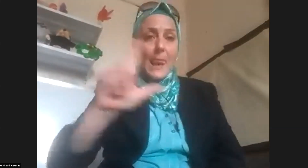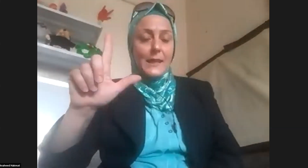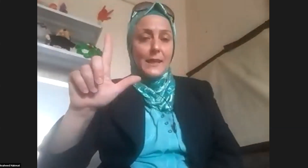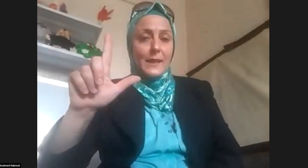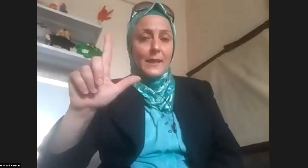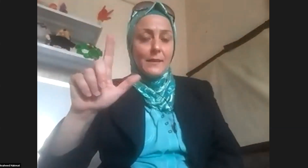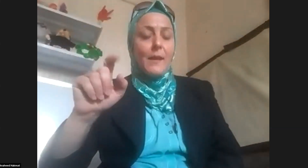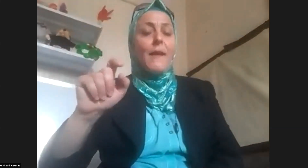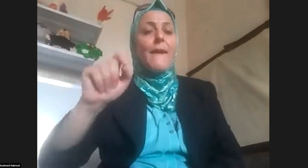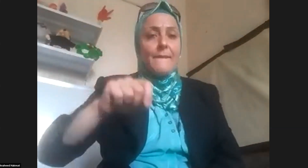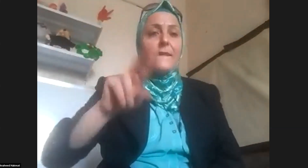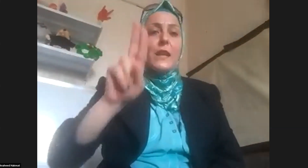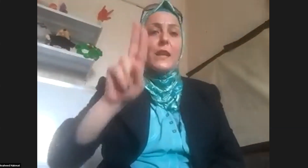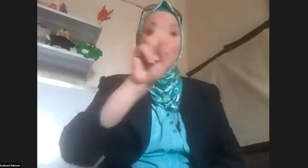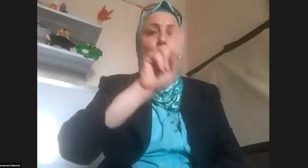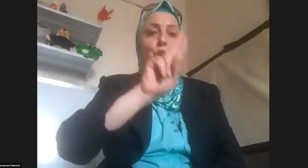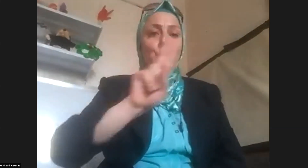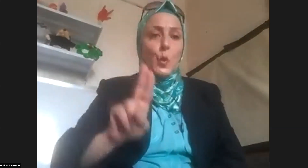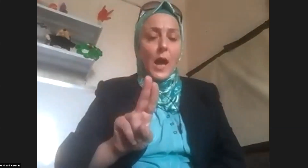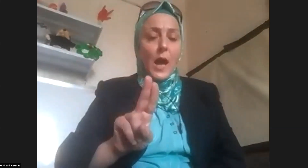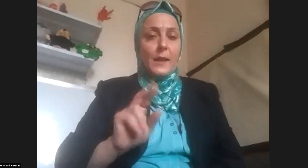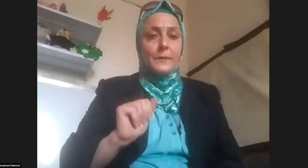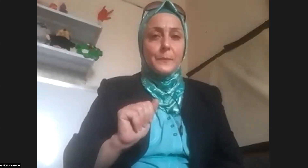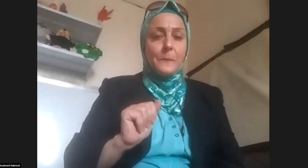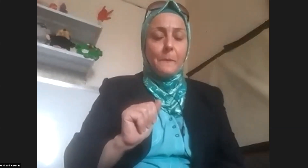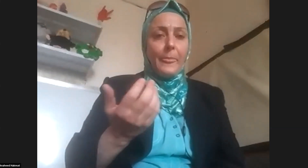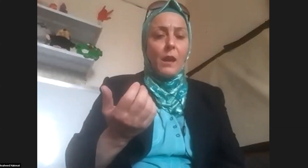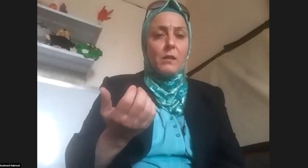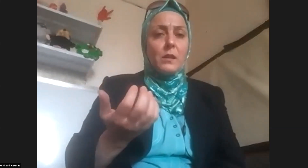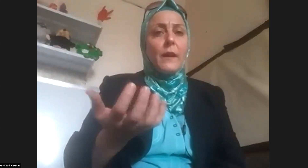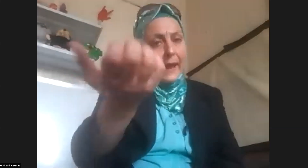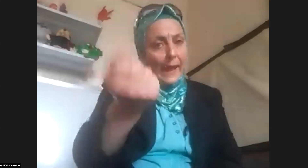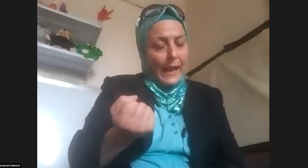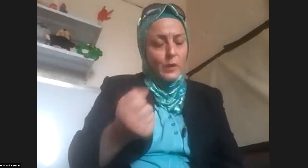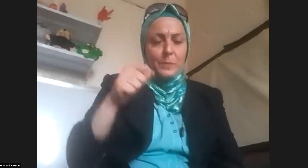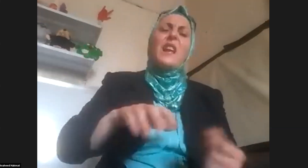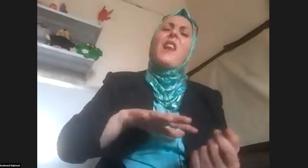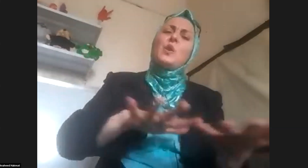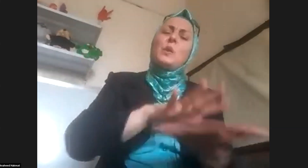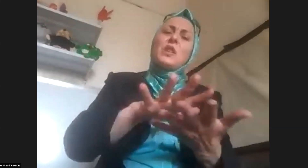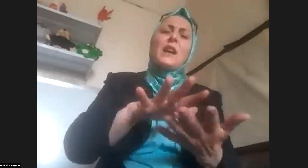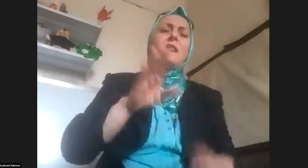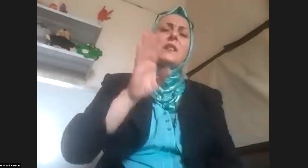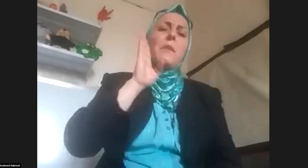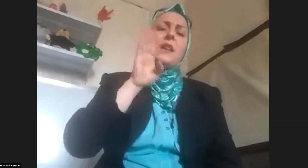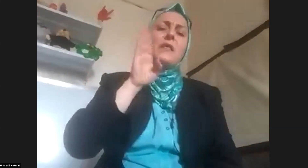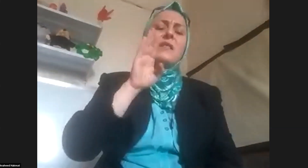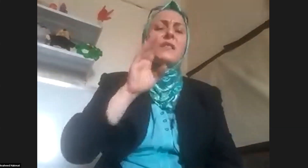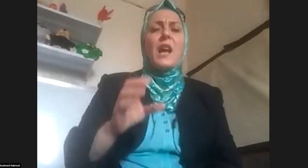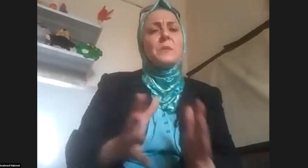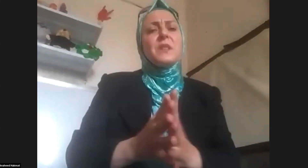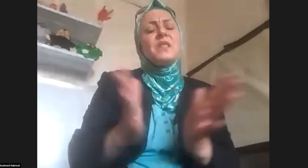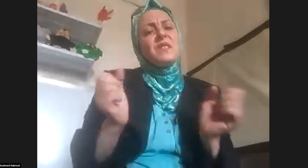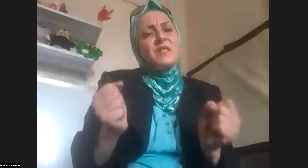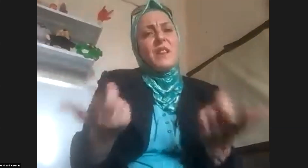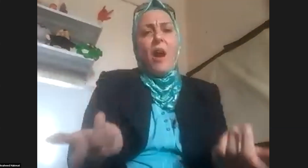يعني أعتقد أنه في ظل حجم الأزمة اللي بتمر فيها قطاع التعليم بما يتعلق في موضوع